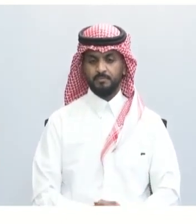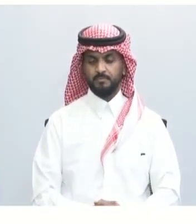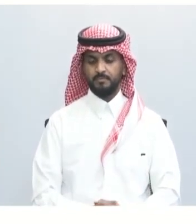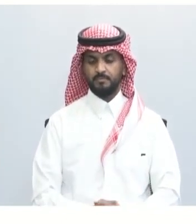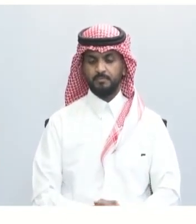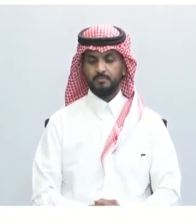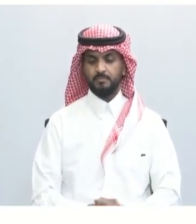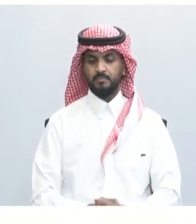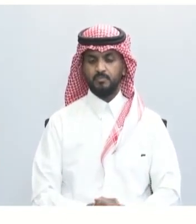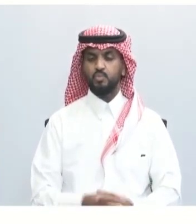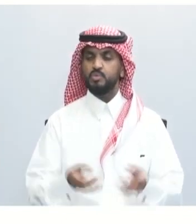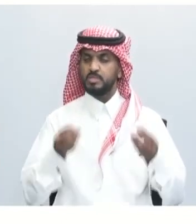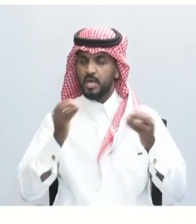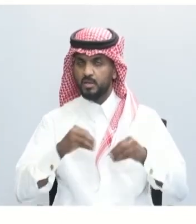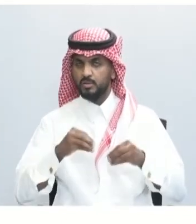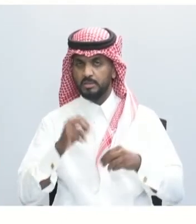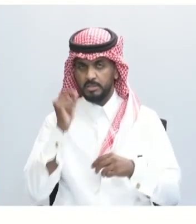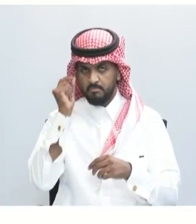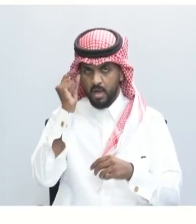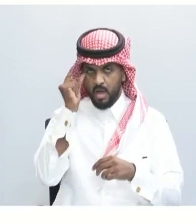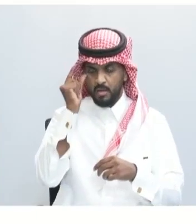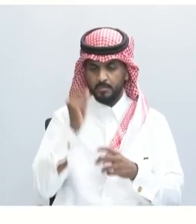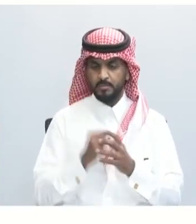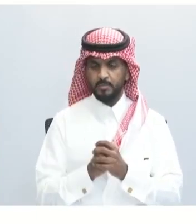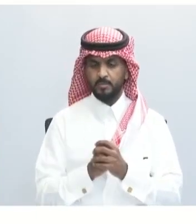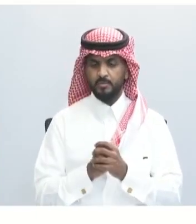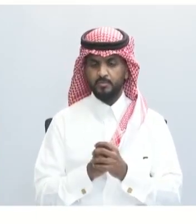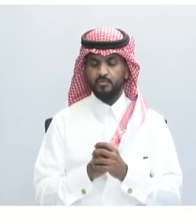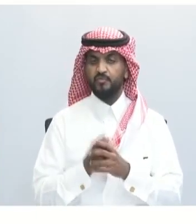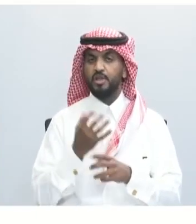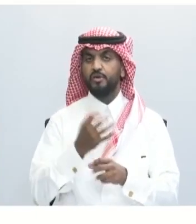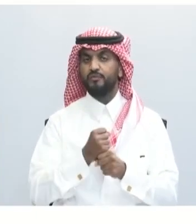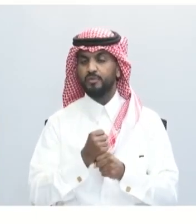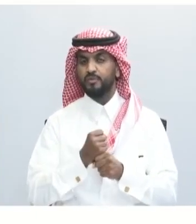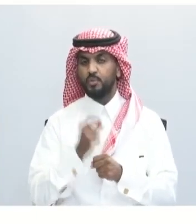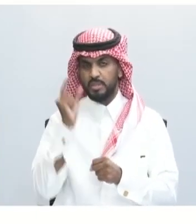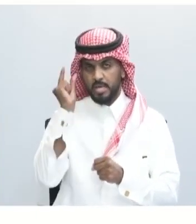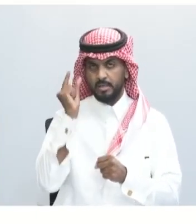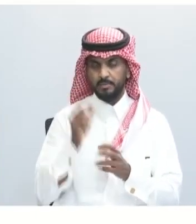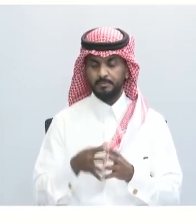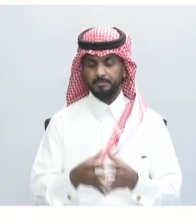كذلك زياده في قدره الدماغ في الحفظ والذاكره